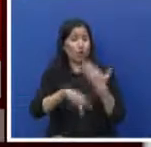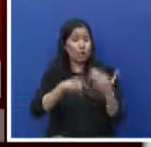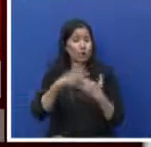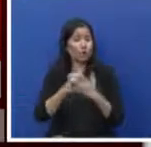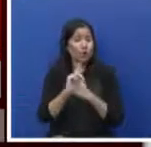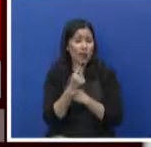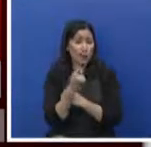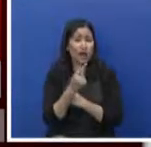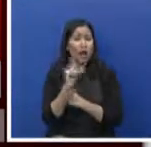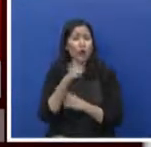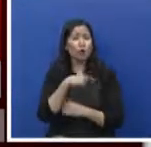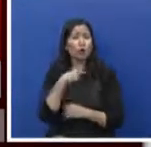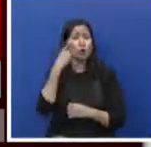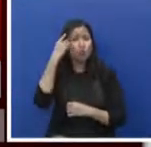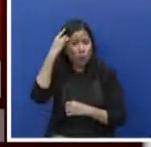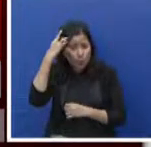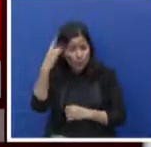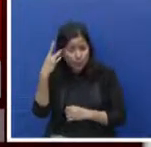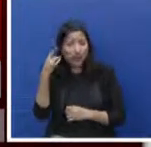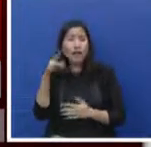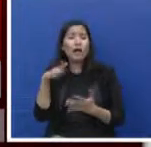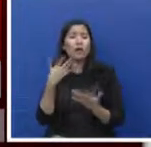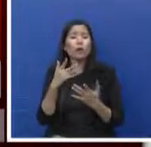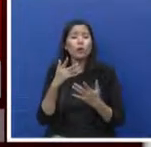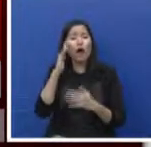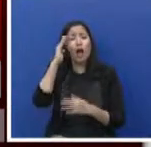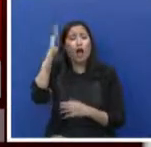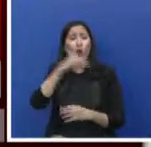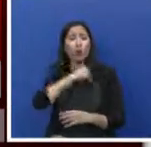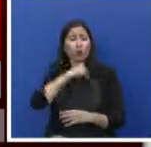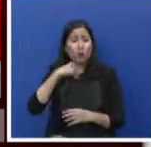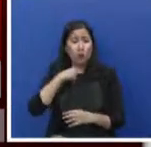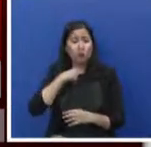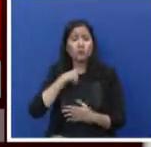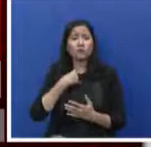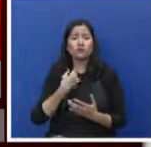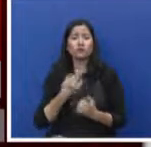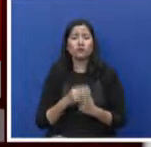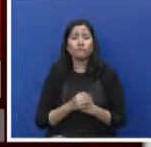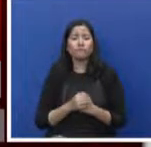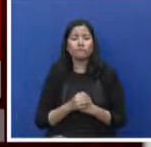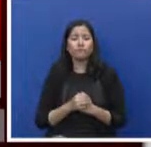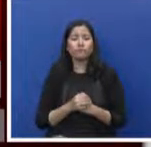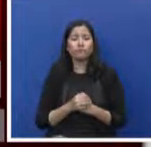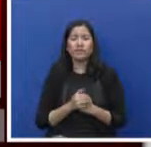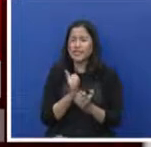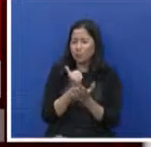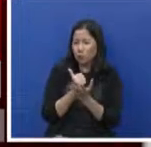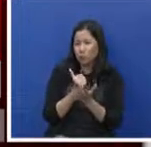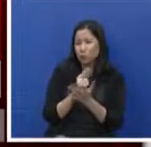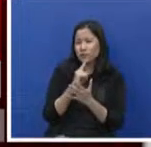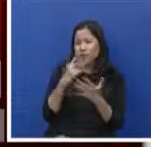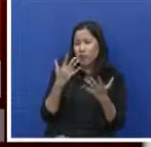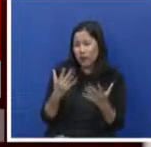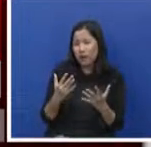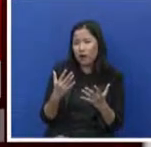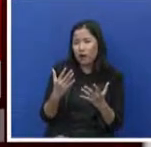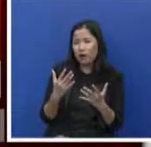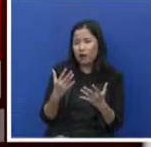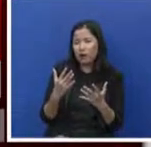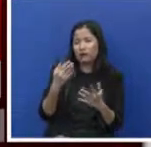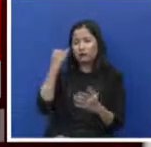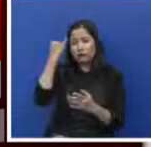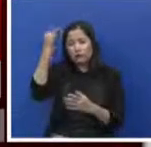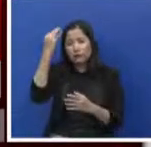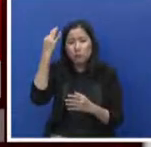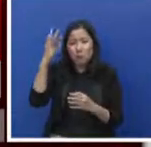kalau dari Gojek dan juga Halodoc sendiri ya, seperti apa sih sebenarnya terobosan-terobosan yang